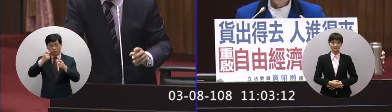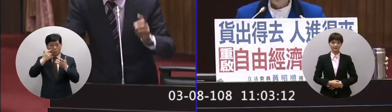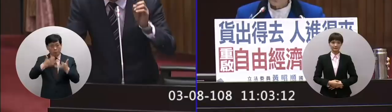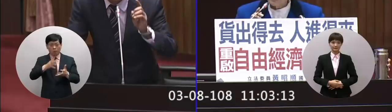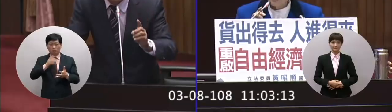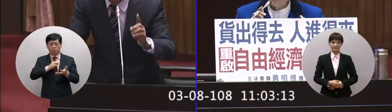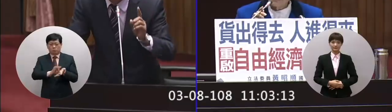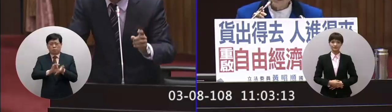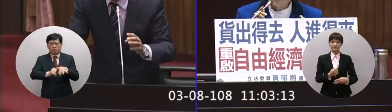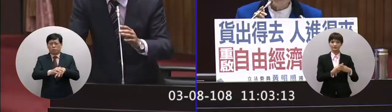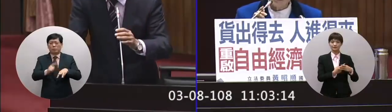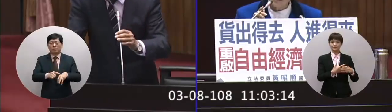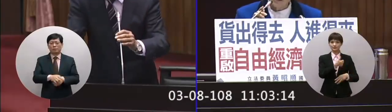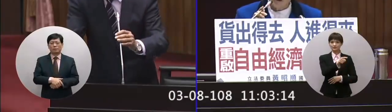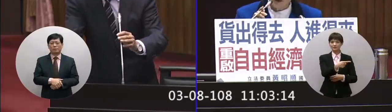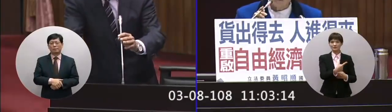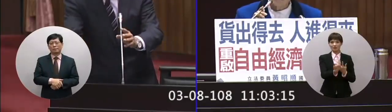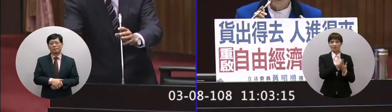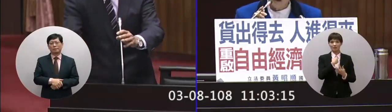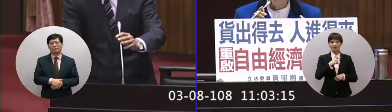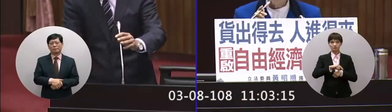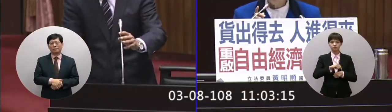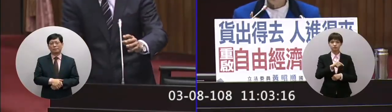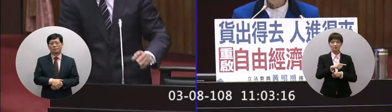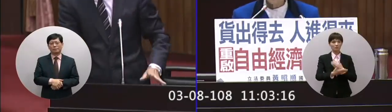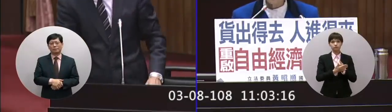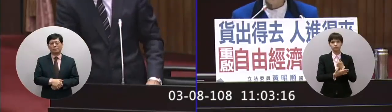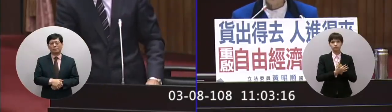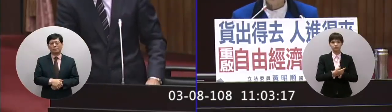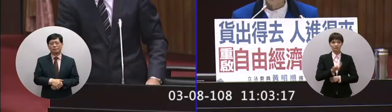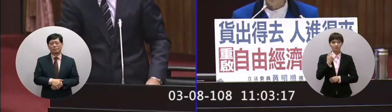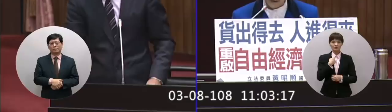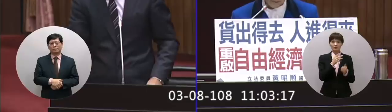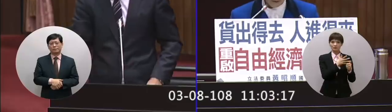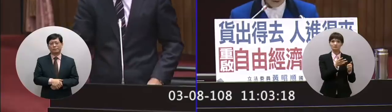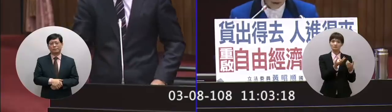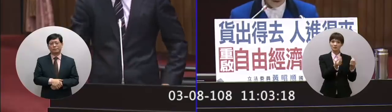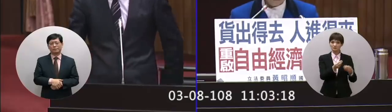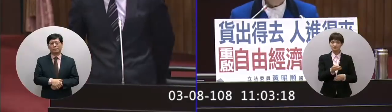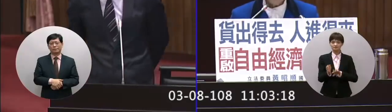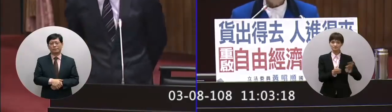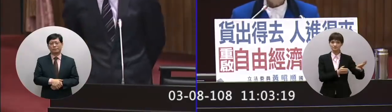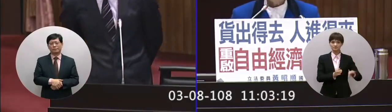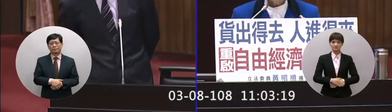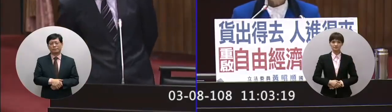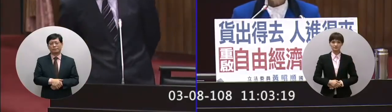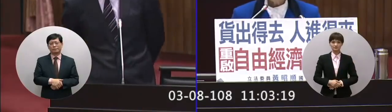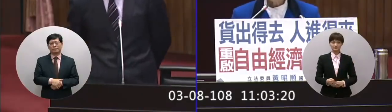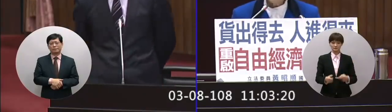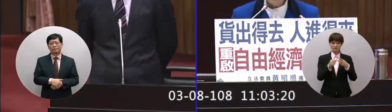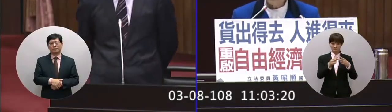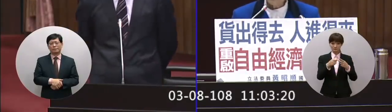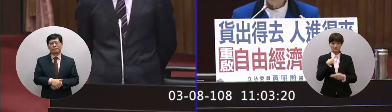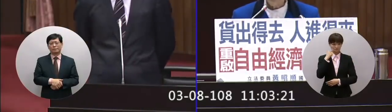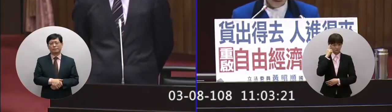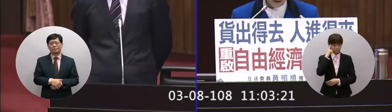的是经济成本。 所以，请你不要占用我的时间好吗？好，因为我现在没有问到你这一块。第二个，我